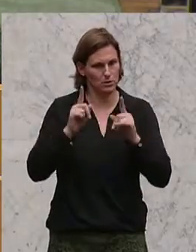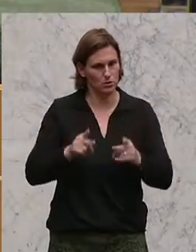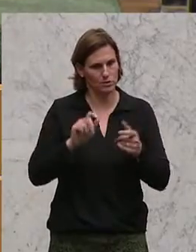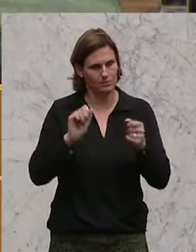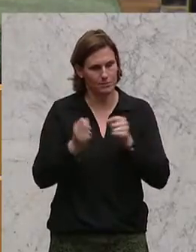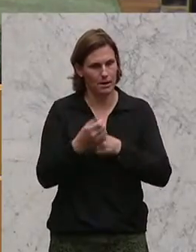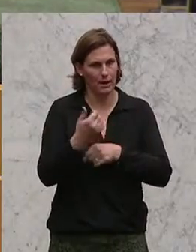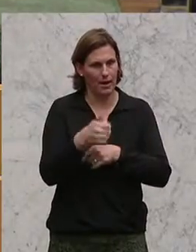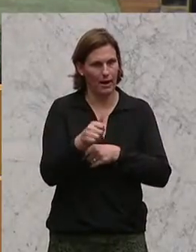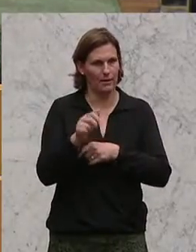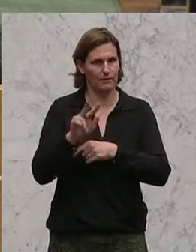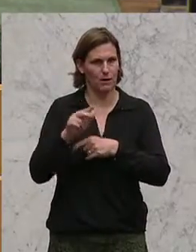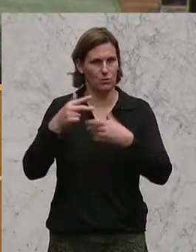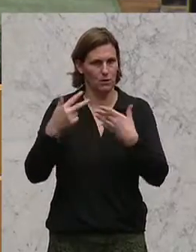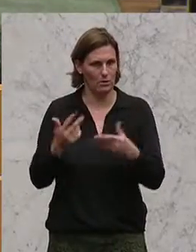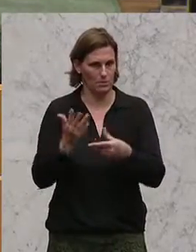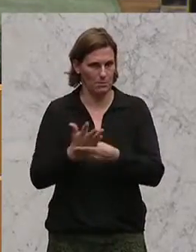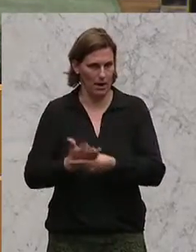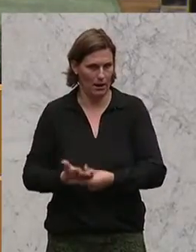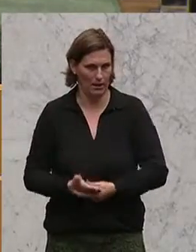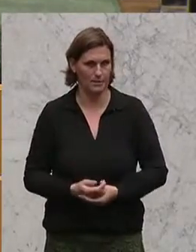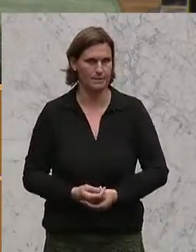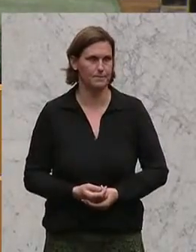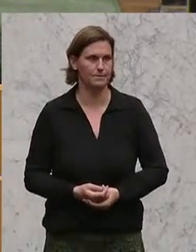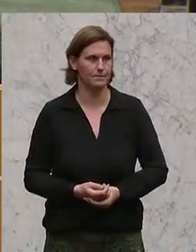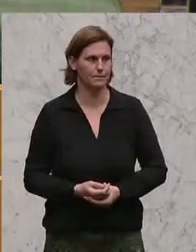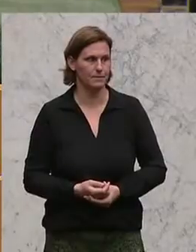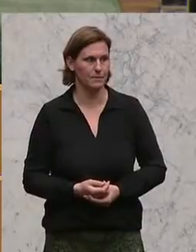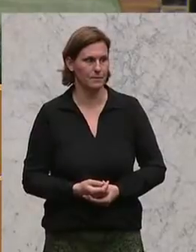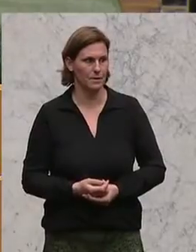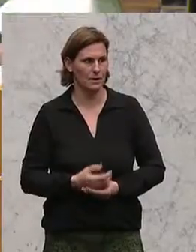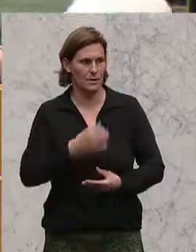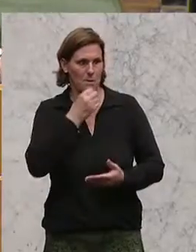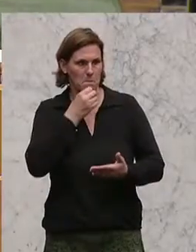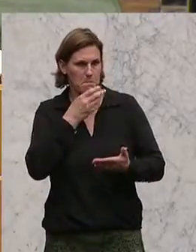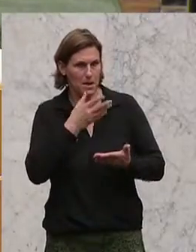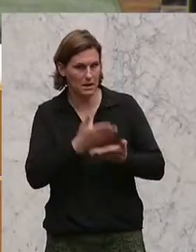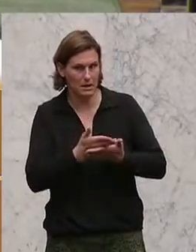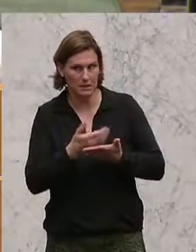wird, 1183 der Beilagen. Auf die Berichterstattung wurde verzichtet.